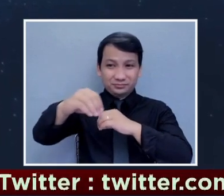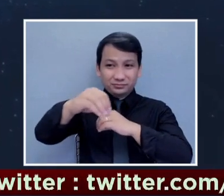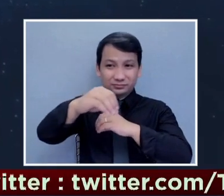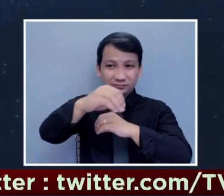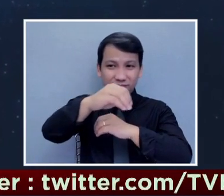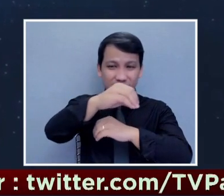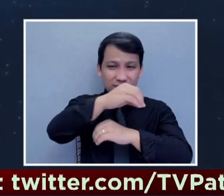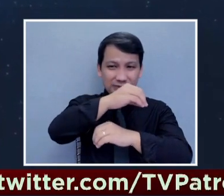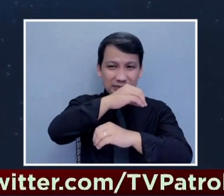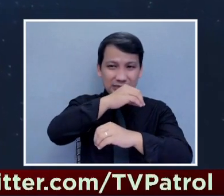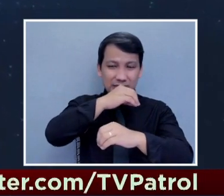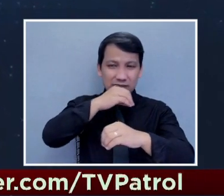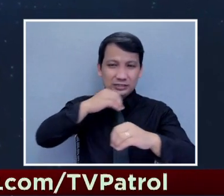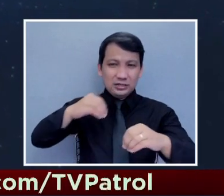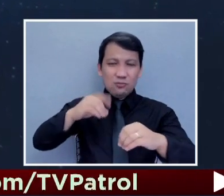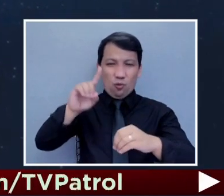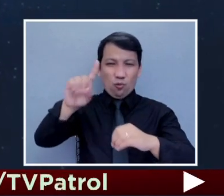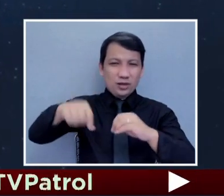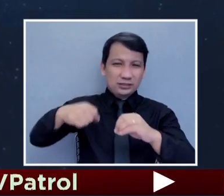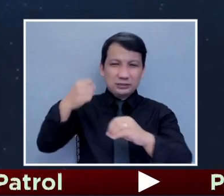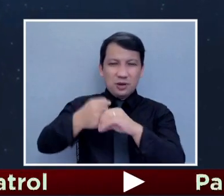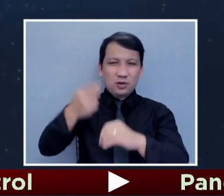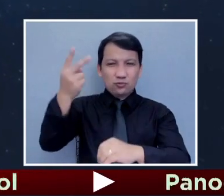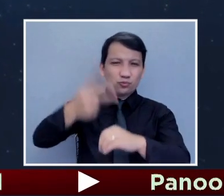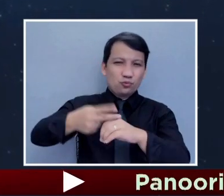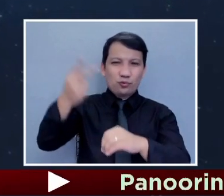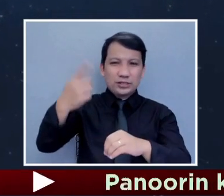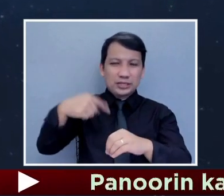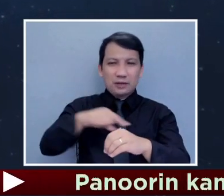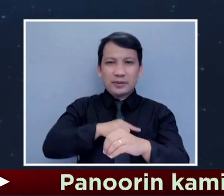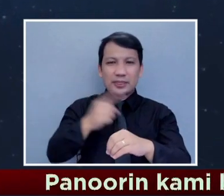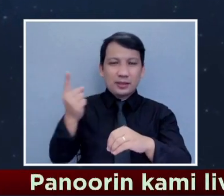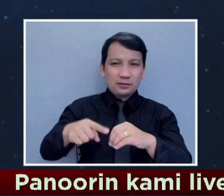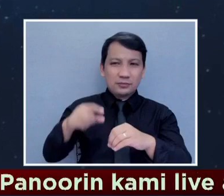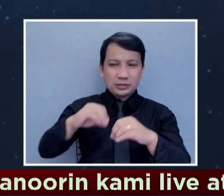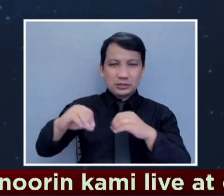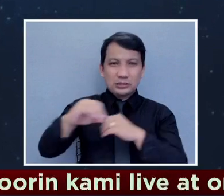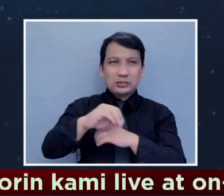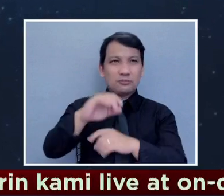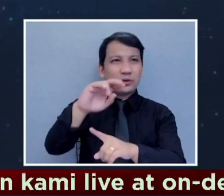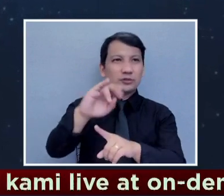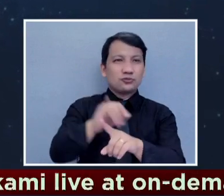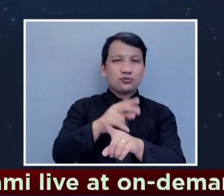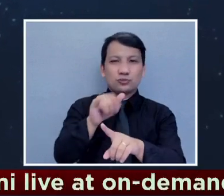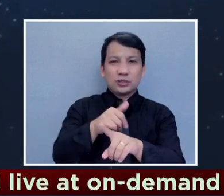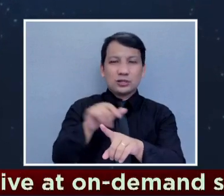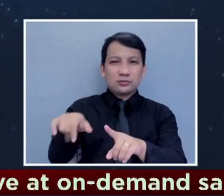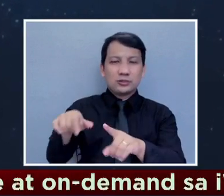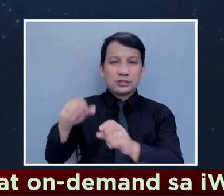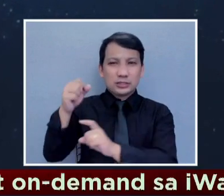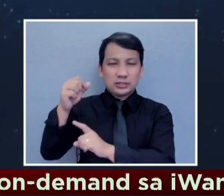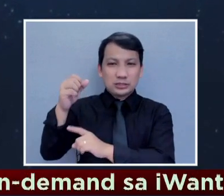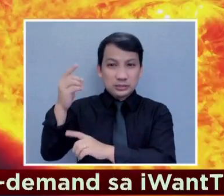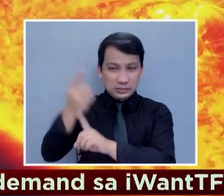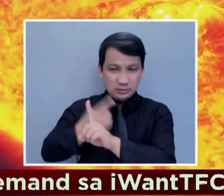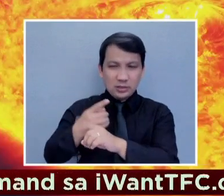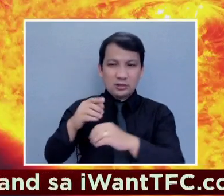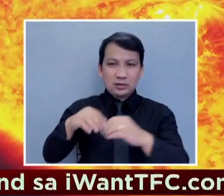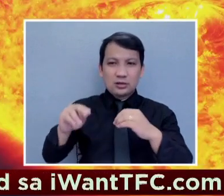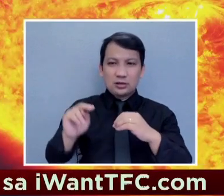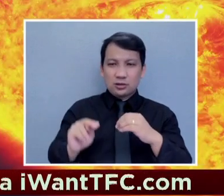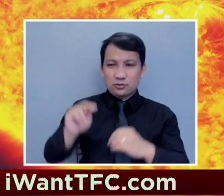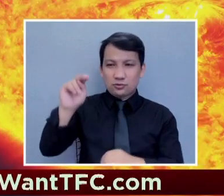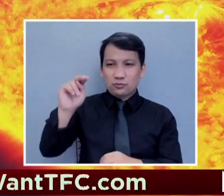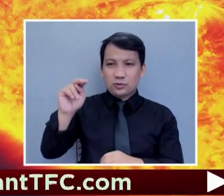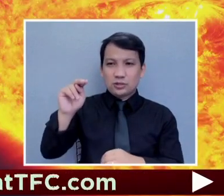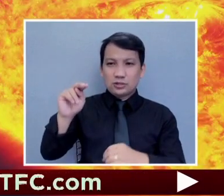axis. Sa loob ng isang taon, 2 beses nagkakaroon ng solstice, isa sa Hunyo at isa sa Disyembre. Sa Northern Hemisphere kung nasaan